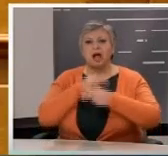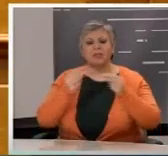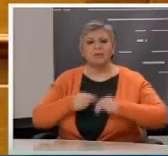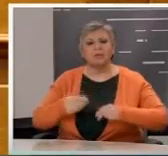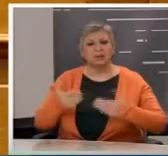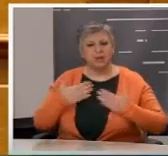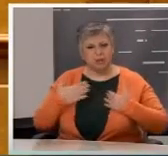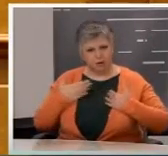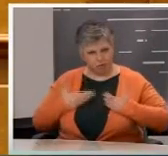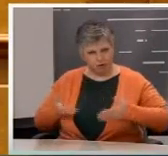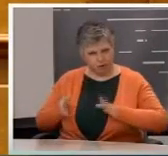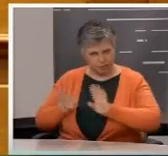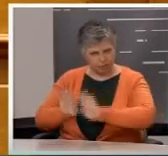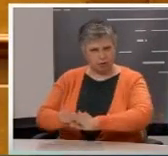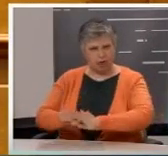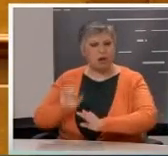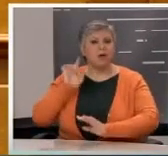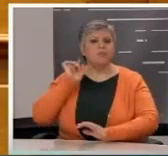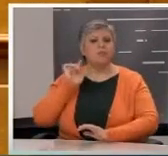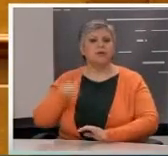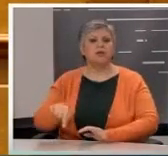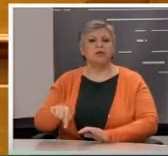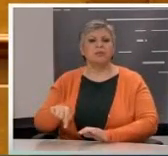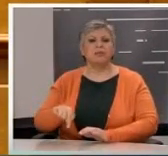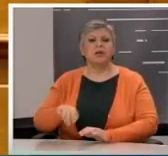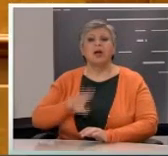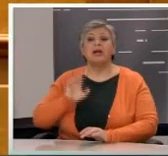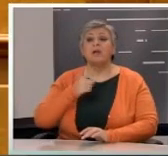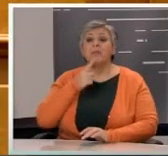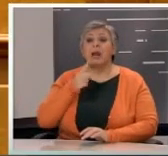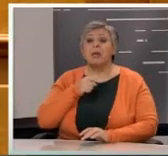πράξεις και να μην αναδεικνύει ζητήματα διαφθοράς.